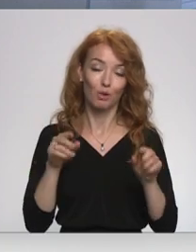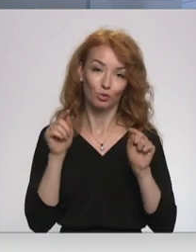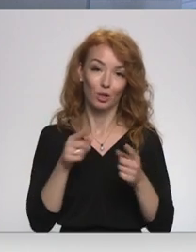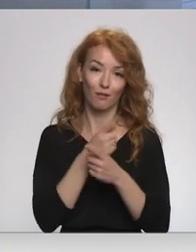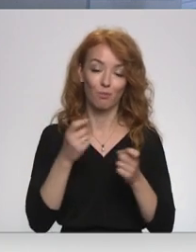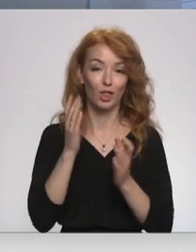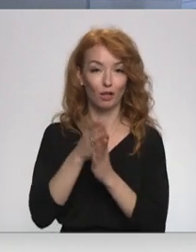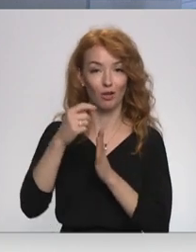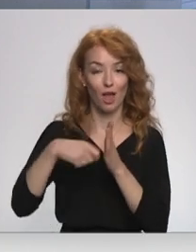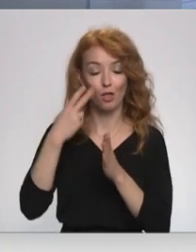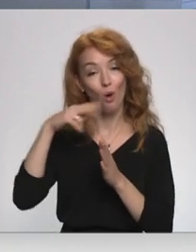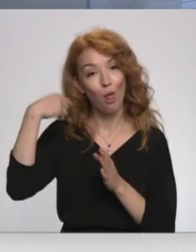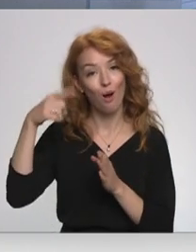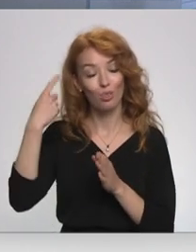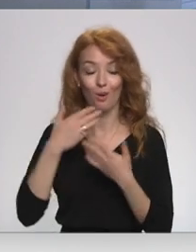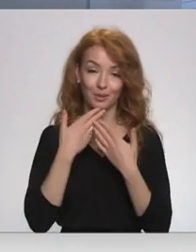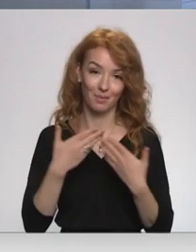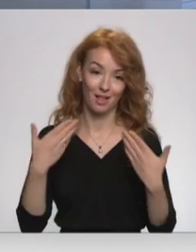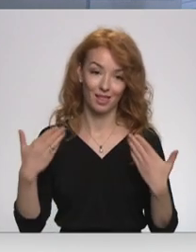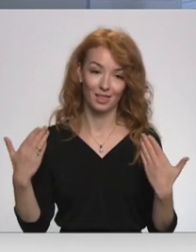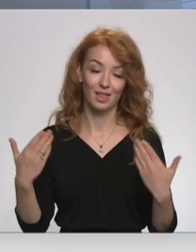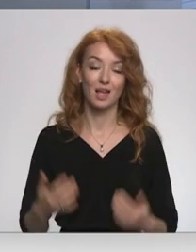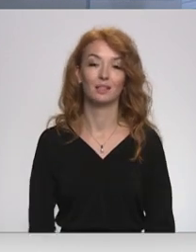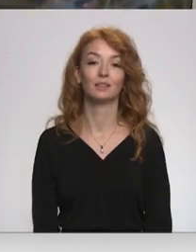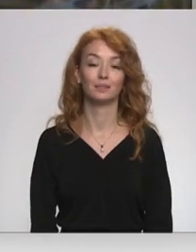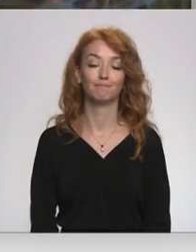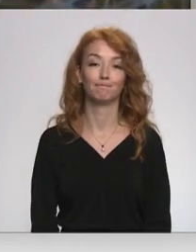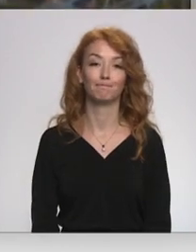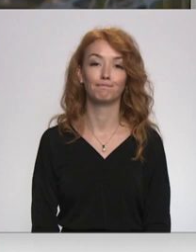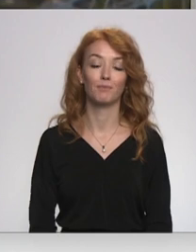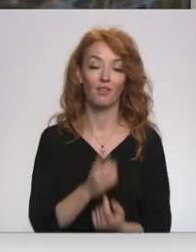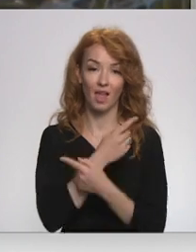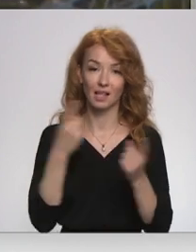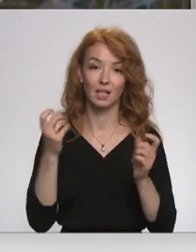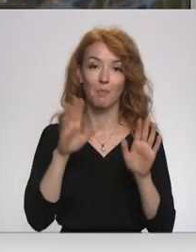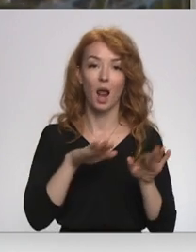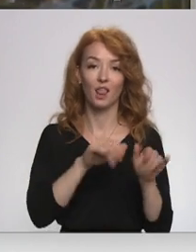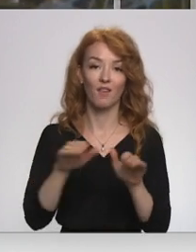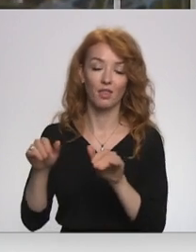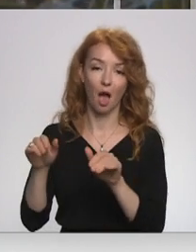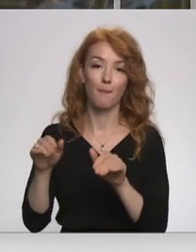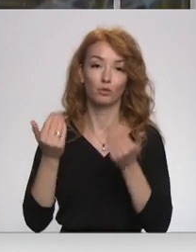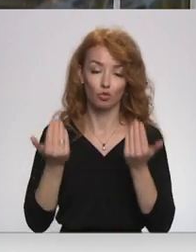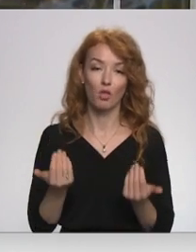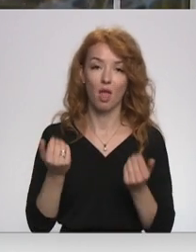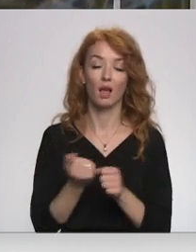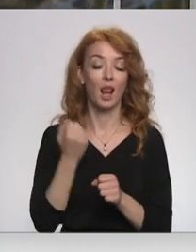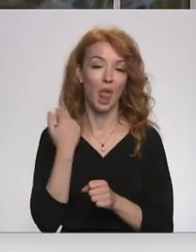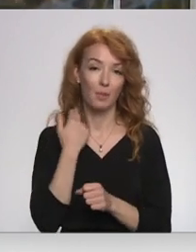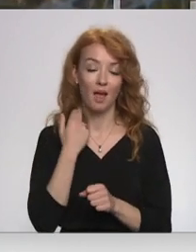redzēju no Londonas. Tā bija mūsu korespondenta Ina Strastiņa vēstot par atvadām. Šodien gan Lielbritānijas